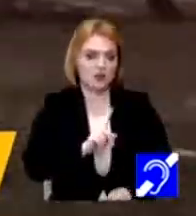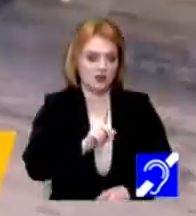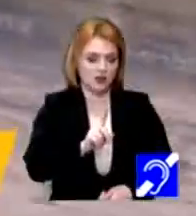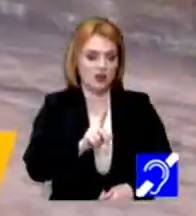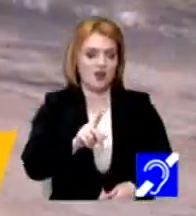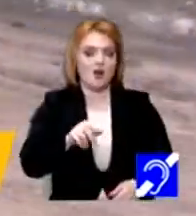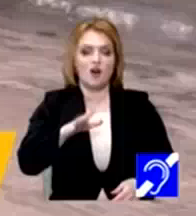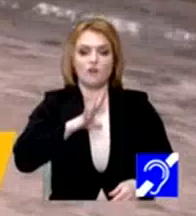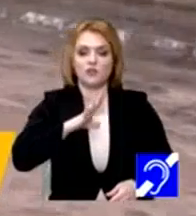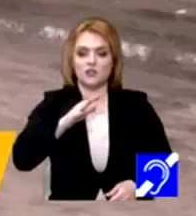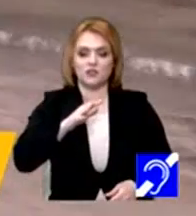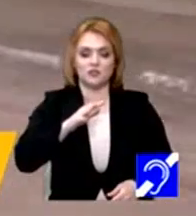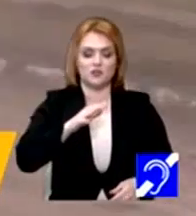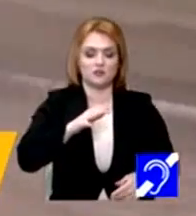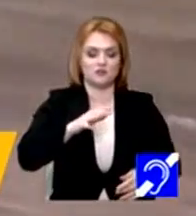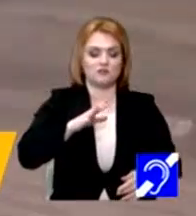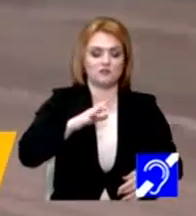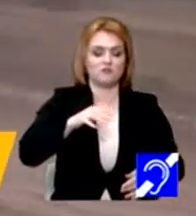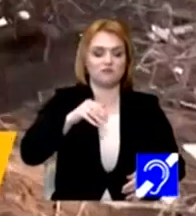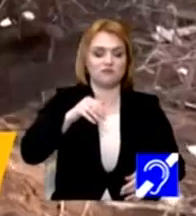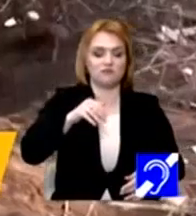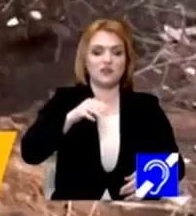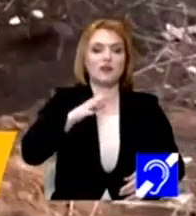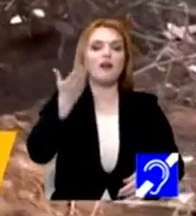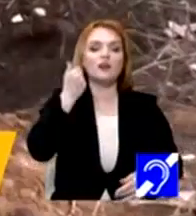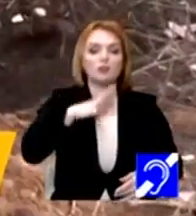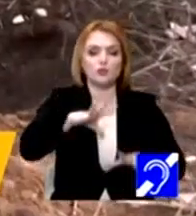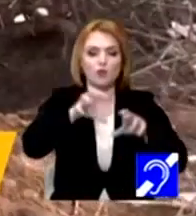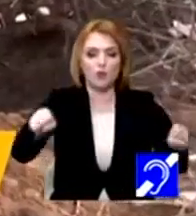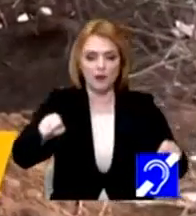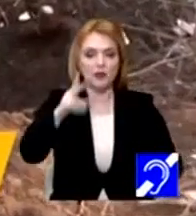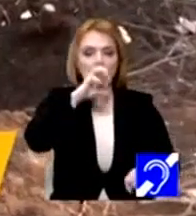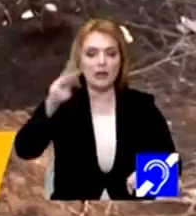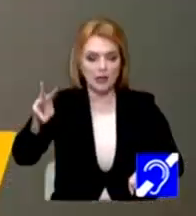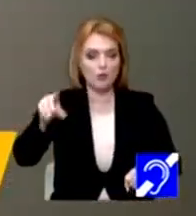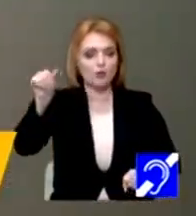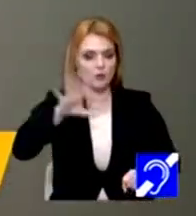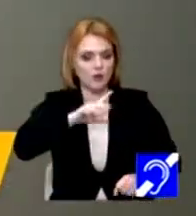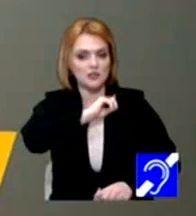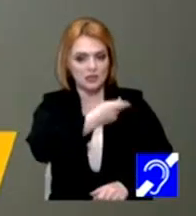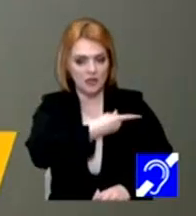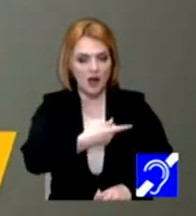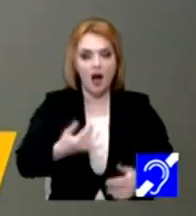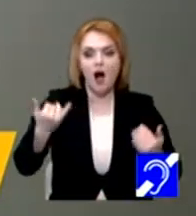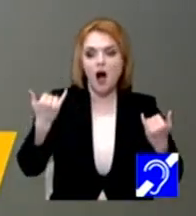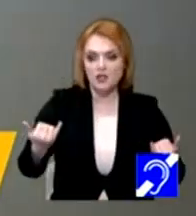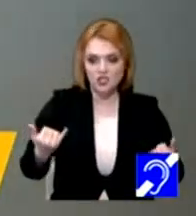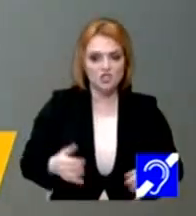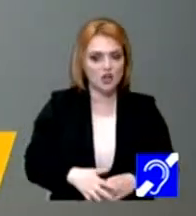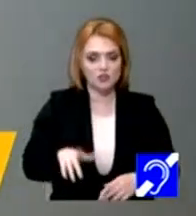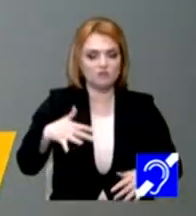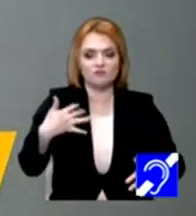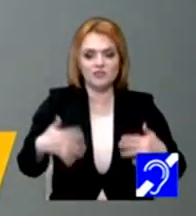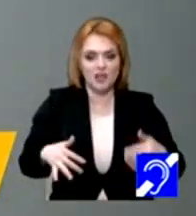ocupată Crimeea. Anunțul a fost făcut de șeful centrului de presă al administrației militare regionale Odessa. Potrivit lui, invadatorii nu au acum